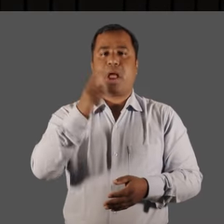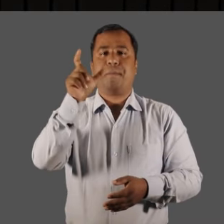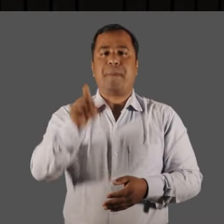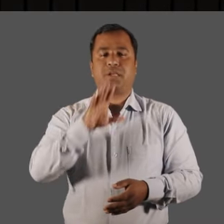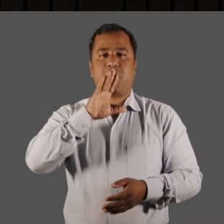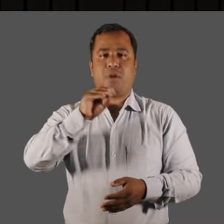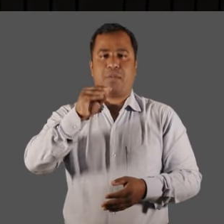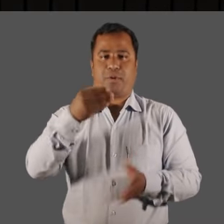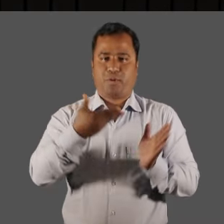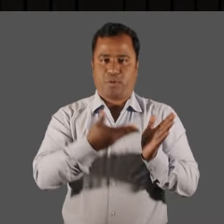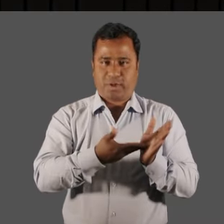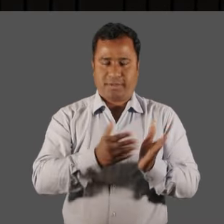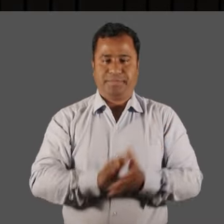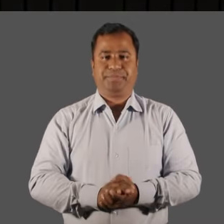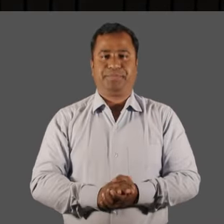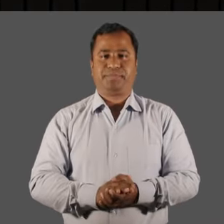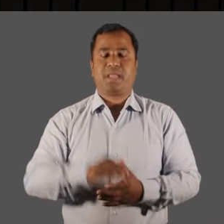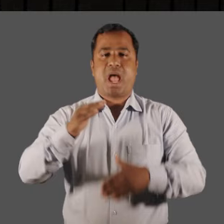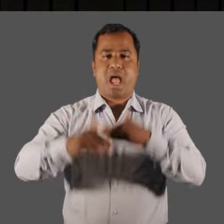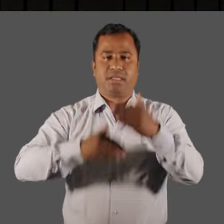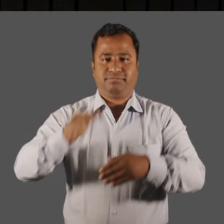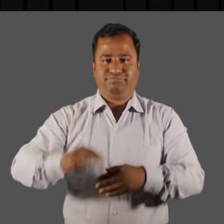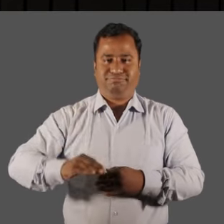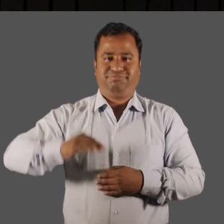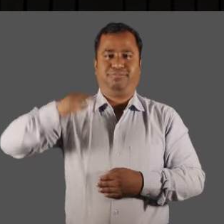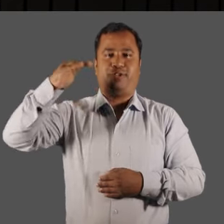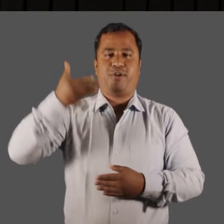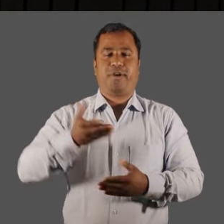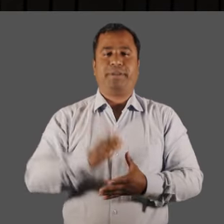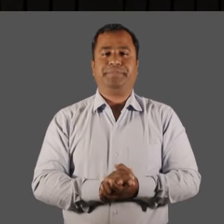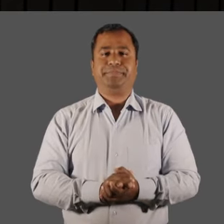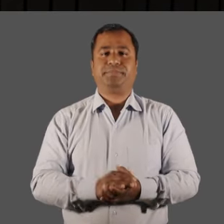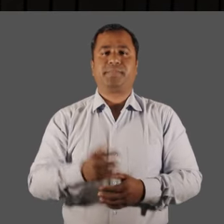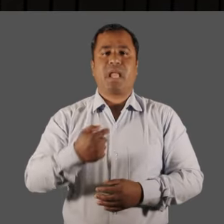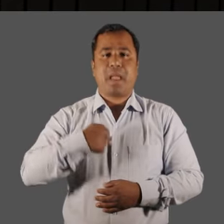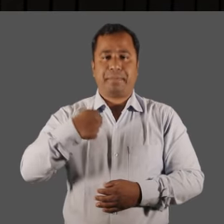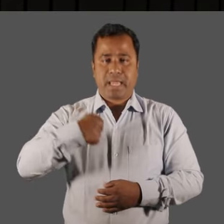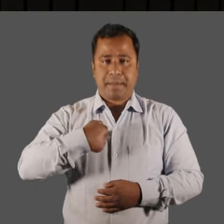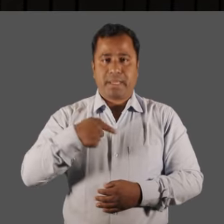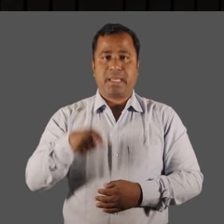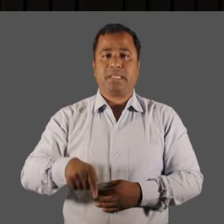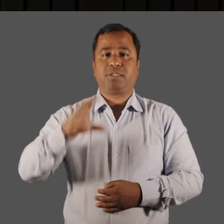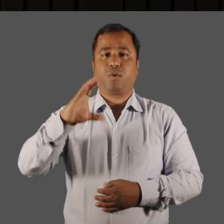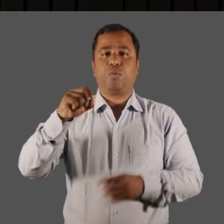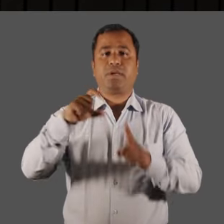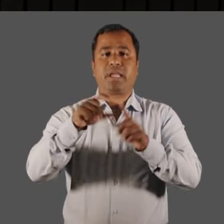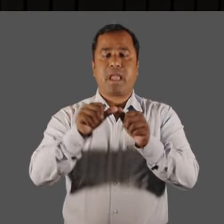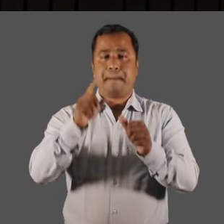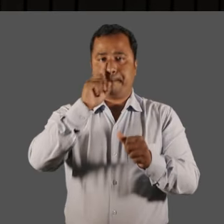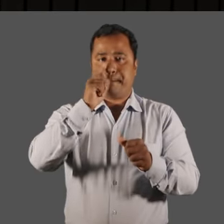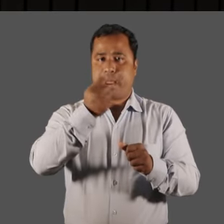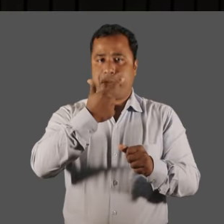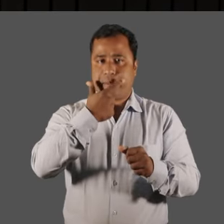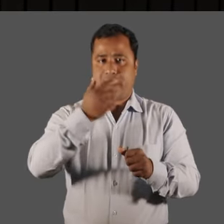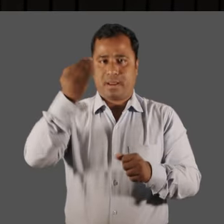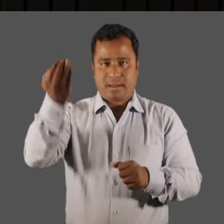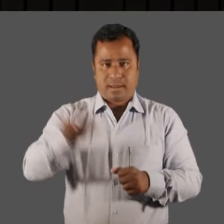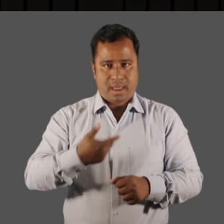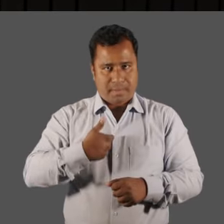ভাষাই হোক না কেন, সেটাতে বড় হয় বা বেড়ে ওঠে। তো আমি একজন কোডা হিসেবে আমার প্রথম ভাষা হচ্ছে আমার ইশারা